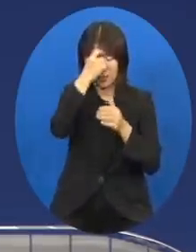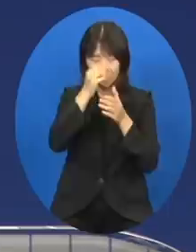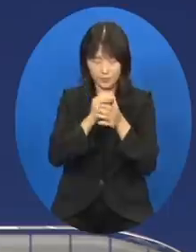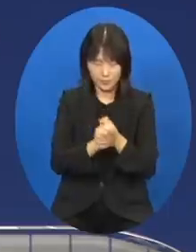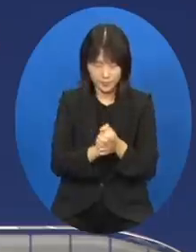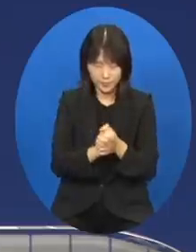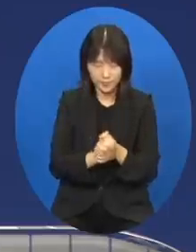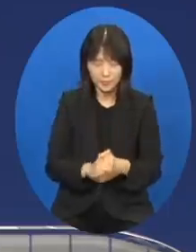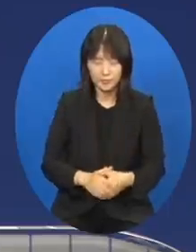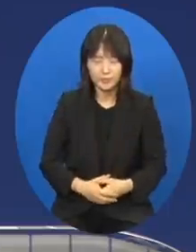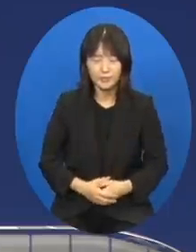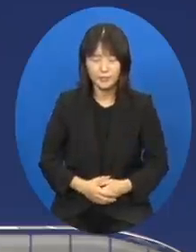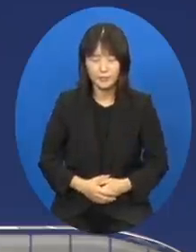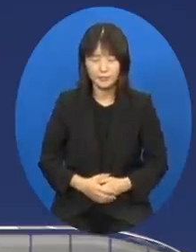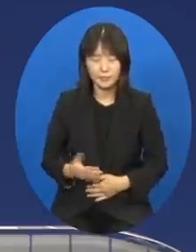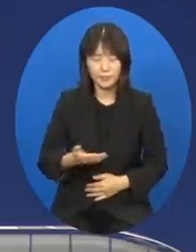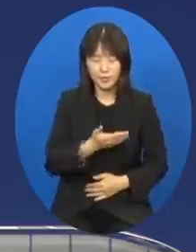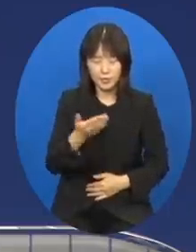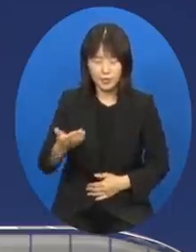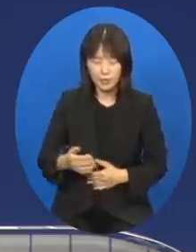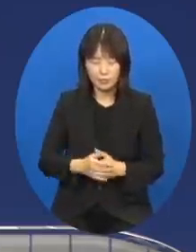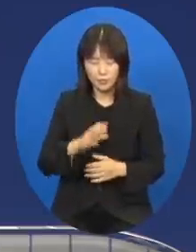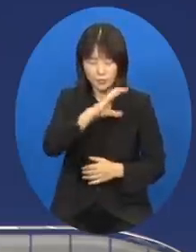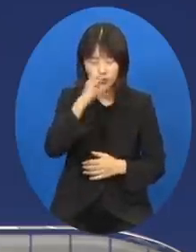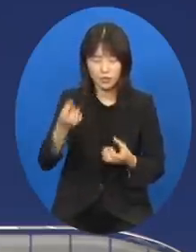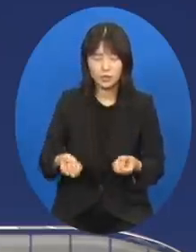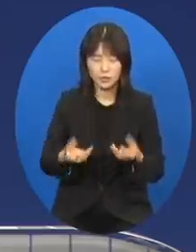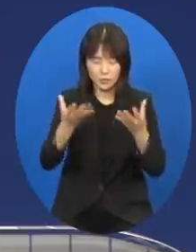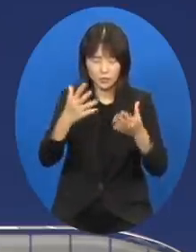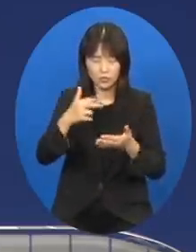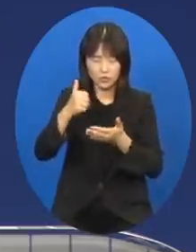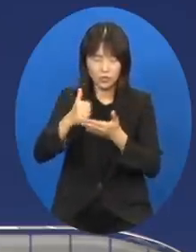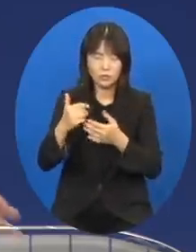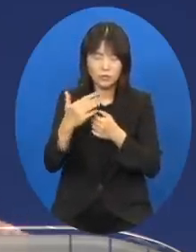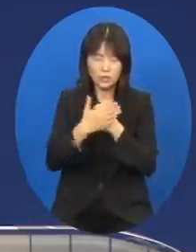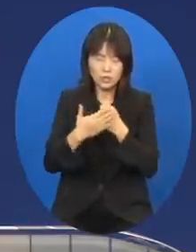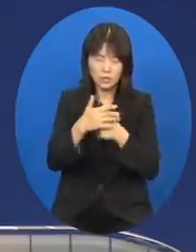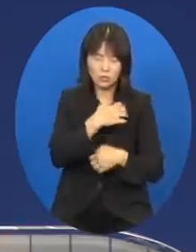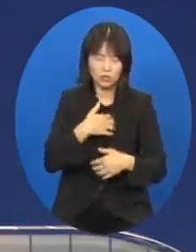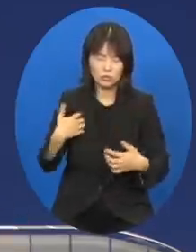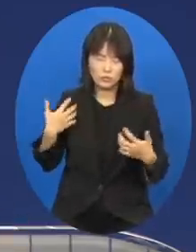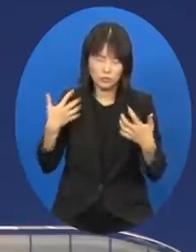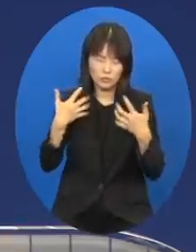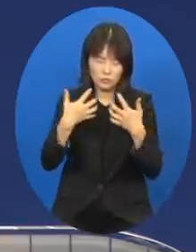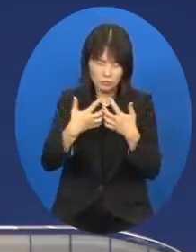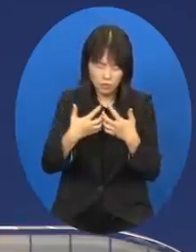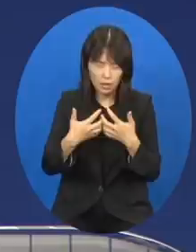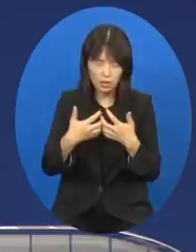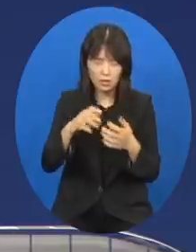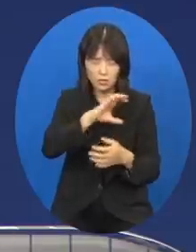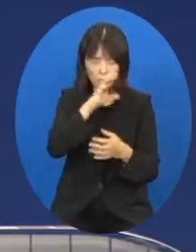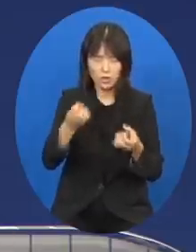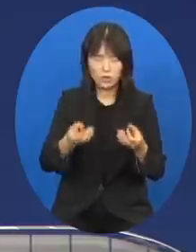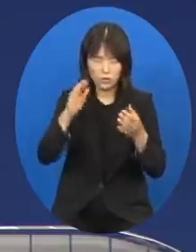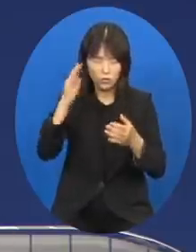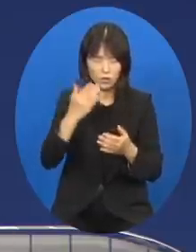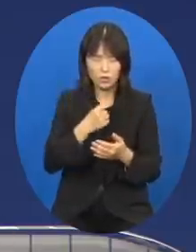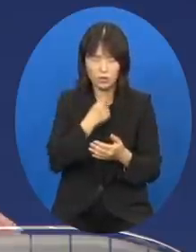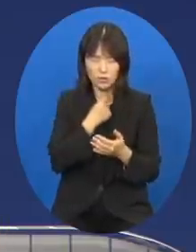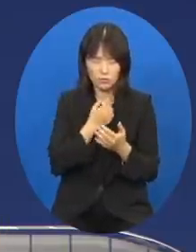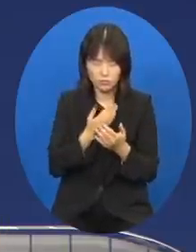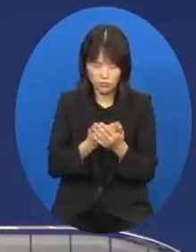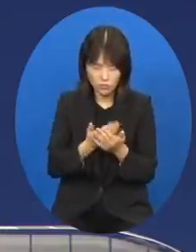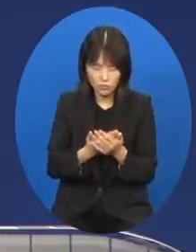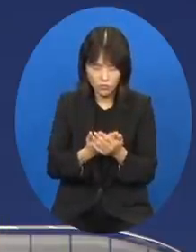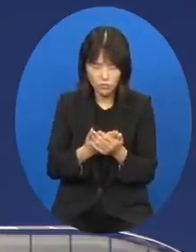기도하시죠. 여러분, 여러분의 성탄절이 주님의 은혜가 충만한 성탄절이 되게 해주시기를 주님과의 관계가